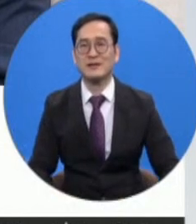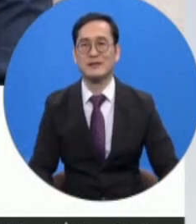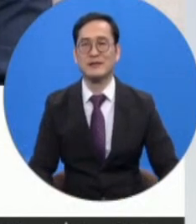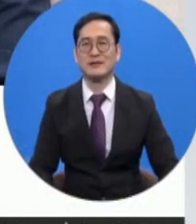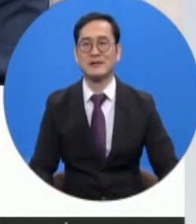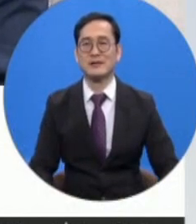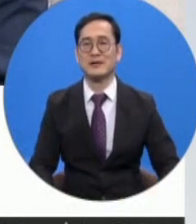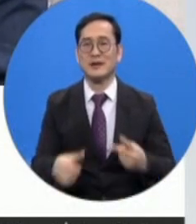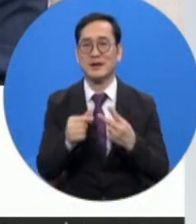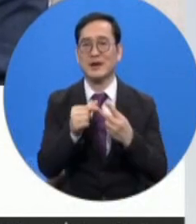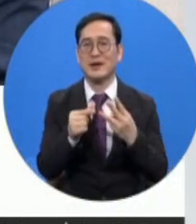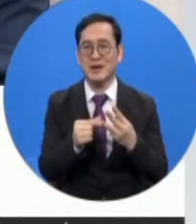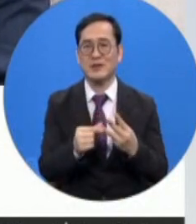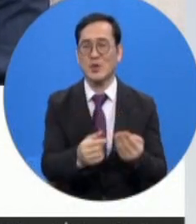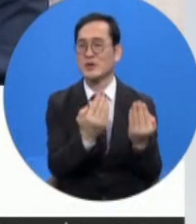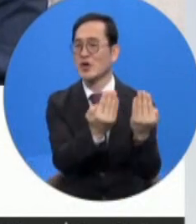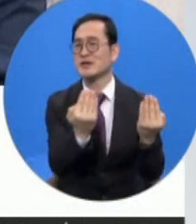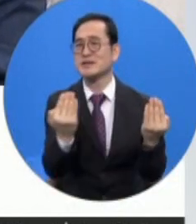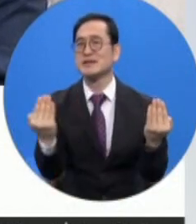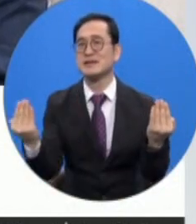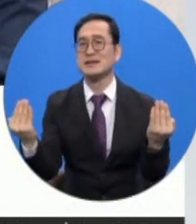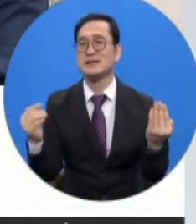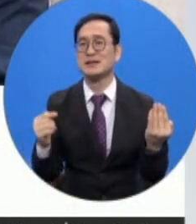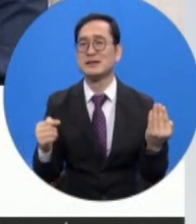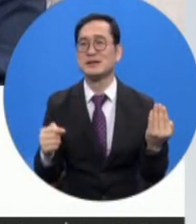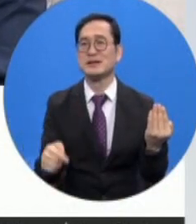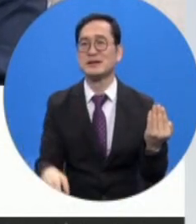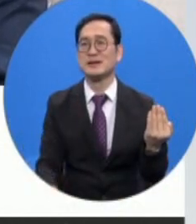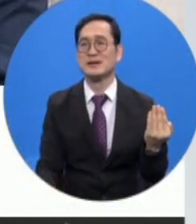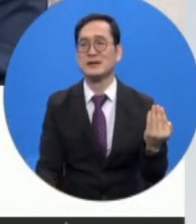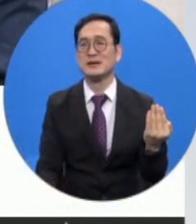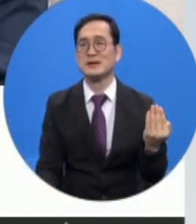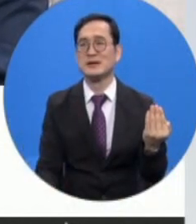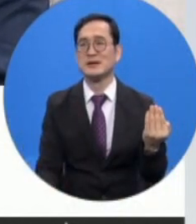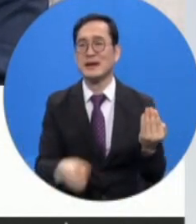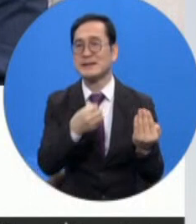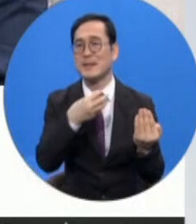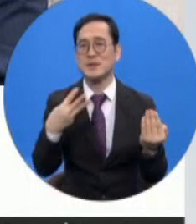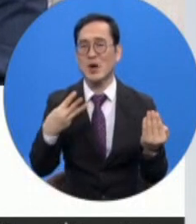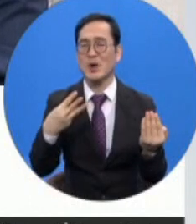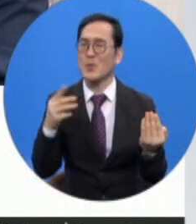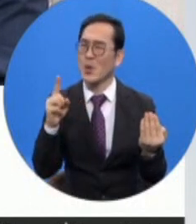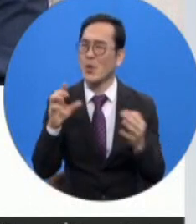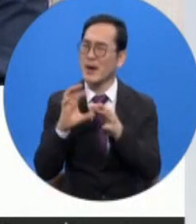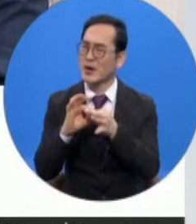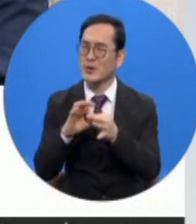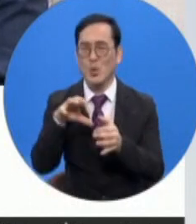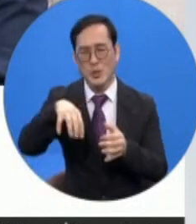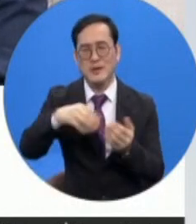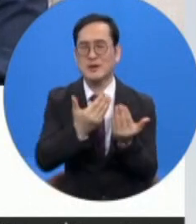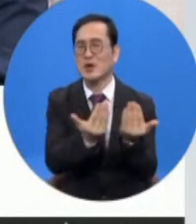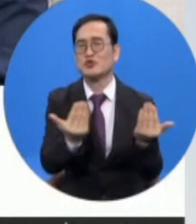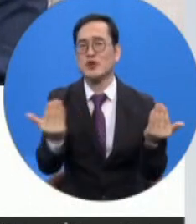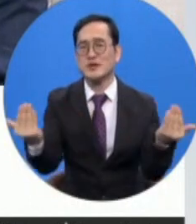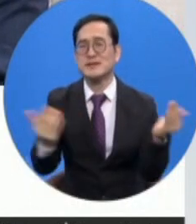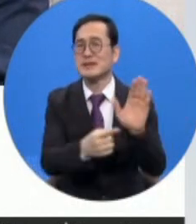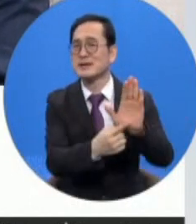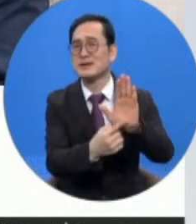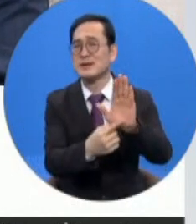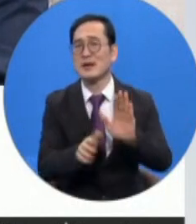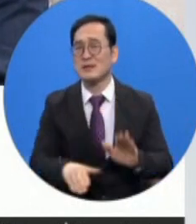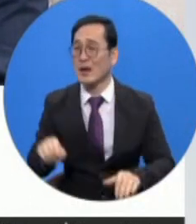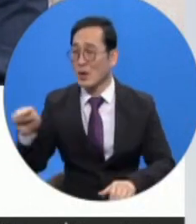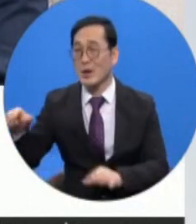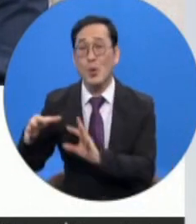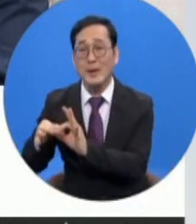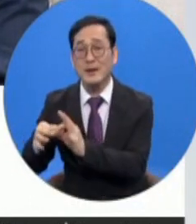기획전을 전시 경영했다라고 써 있는데 리움 삼성미술관 리움 관계자는 전혀 김건희 씨가 개최한 사실이